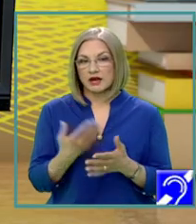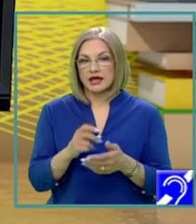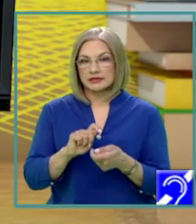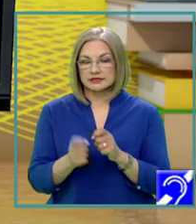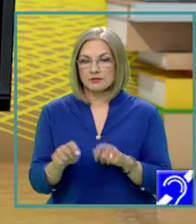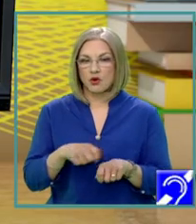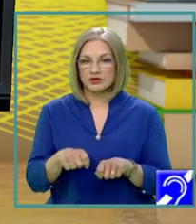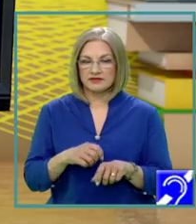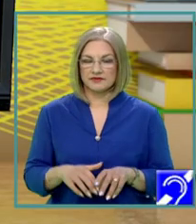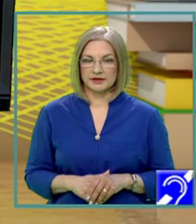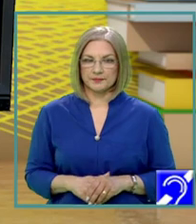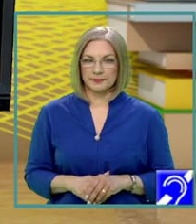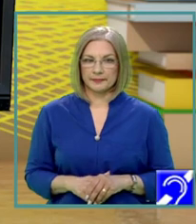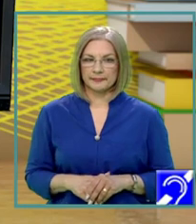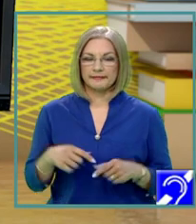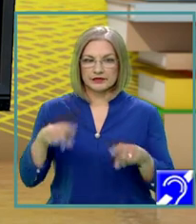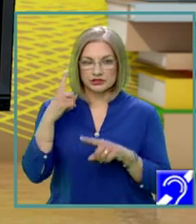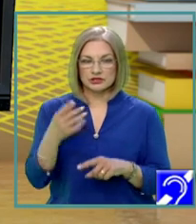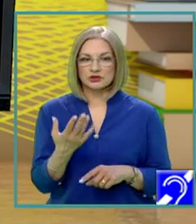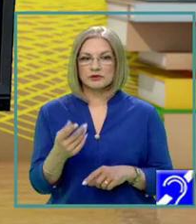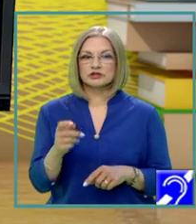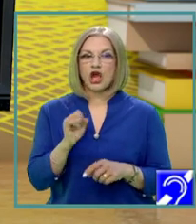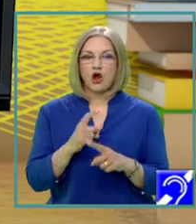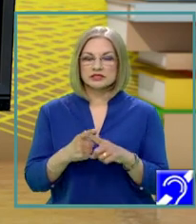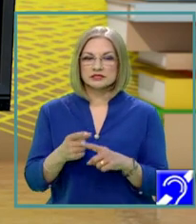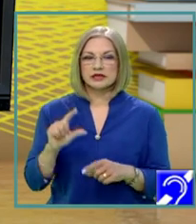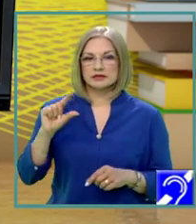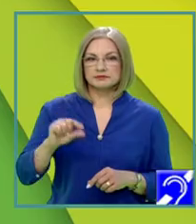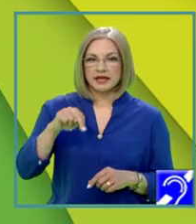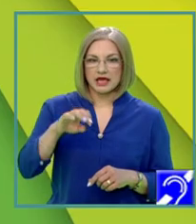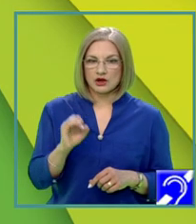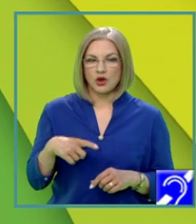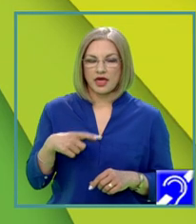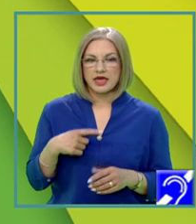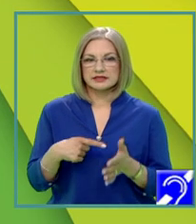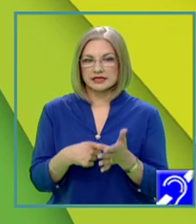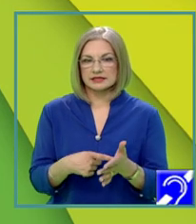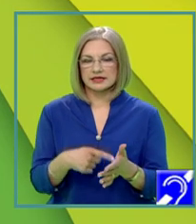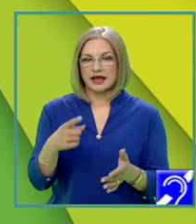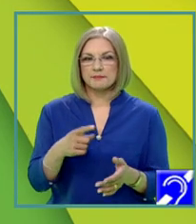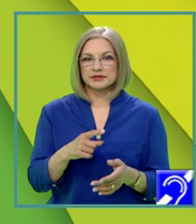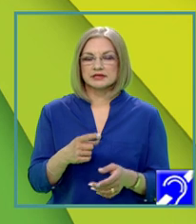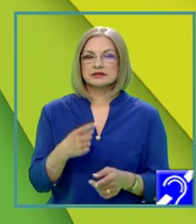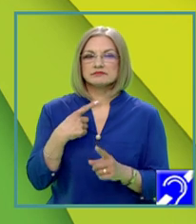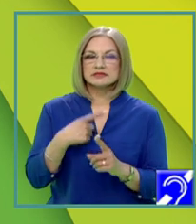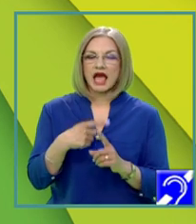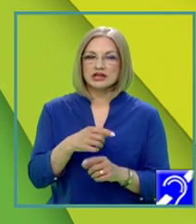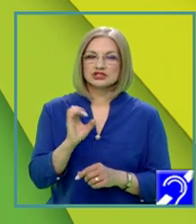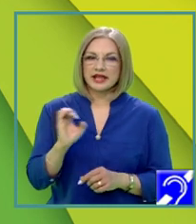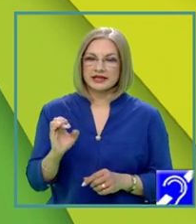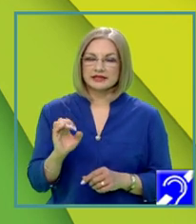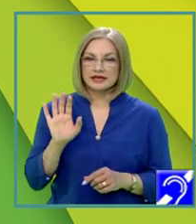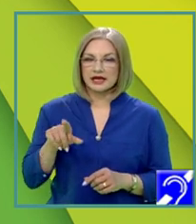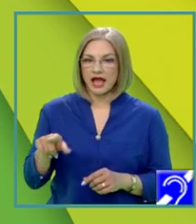oxidare așa cum bine știm numărul de oxidare prescurtate nou este indicat prin sarcină electrică pe care o are Ionuț